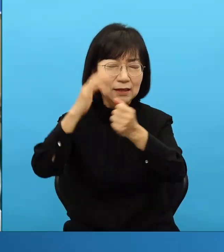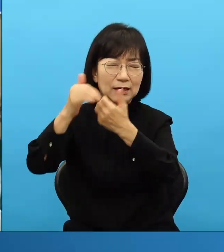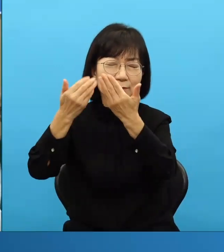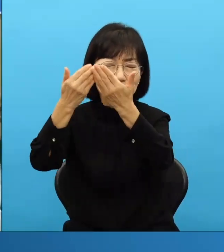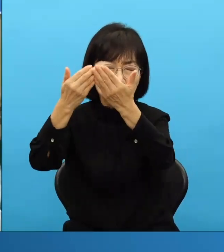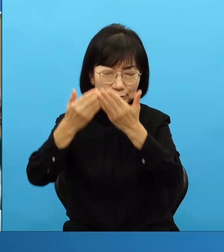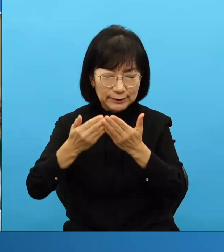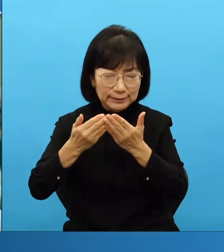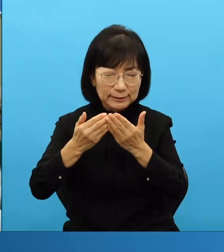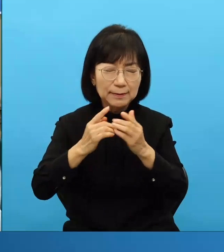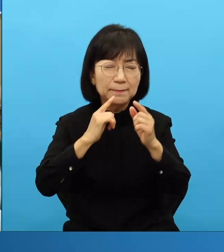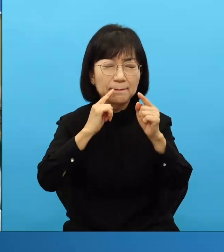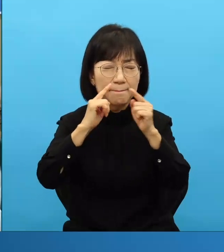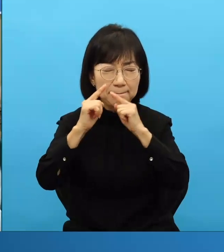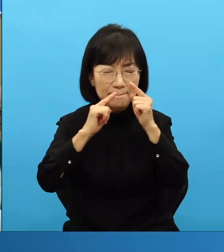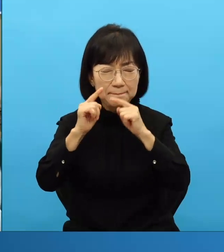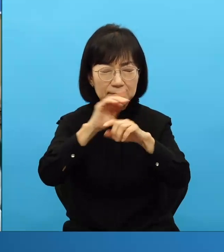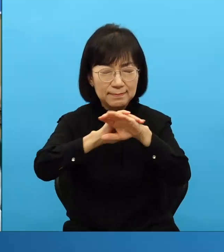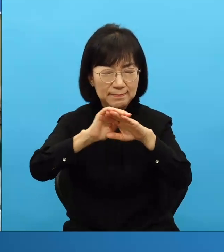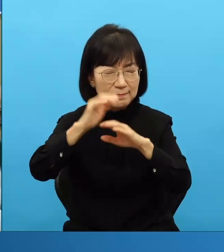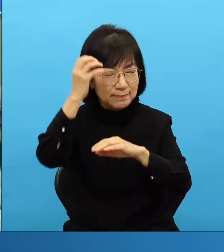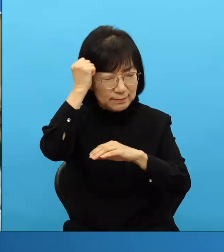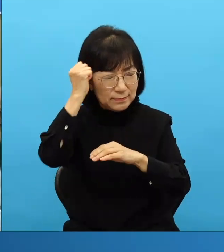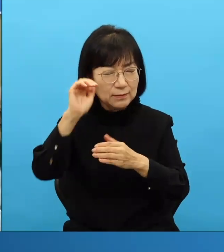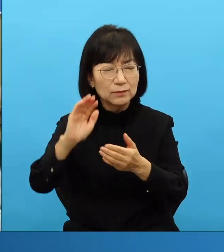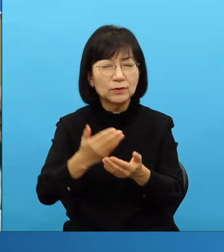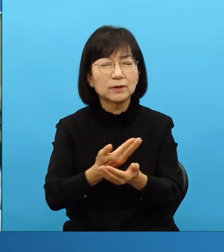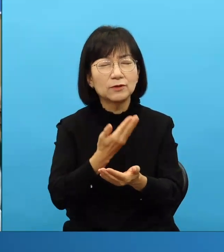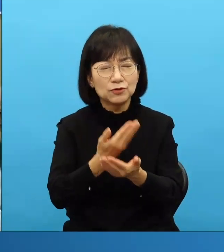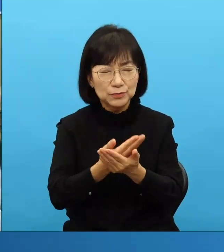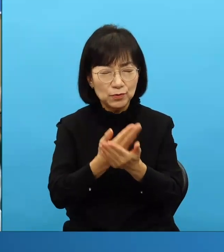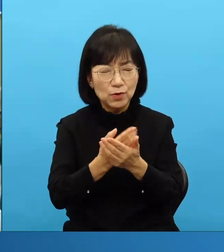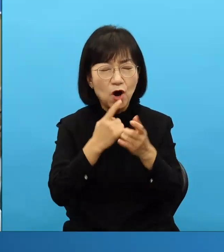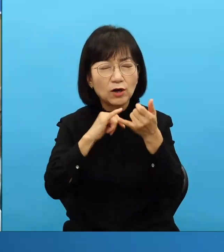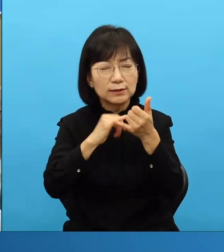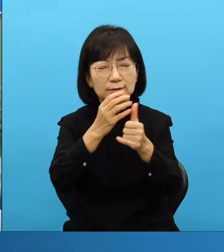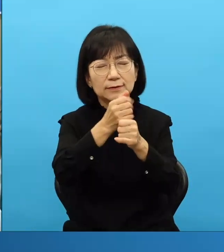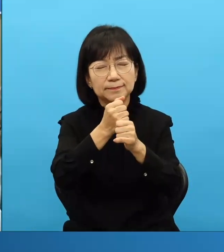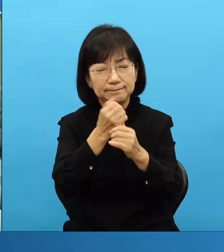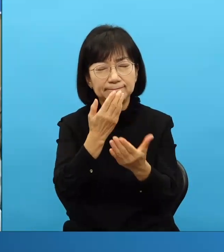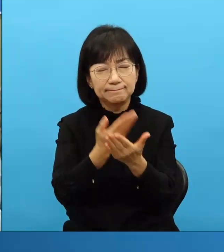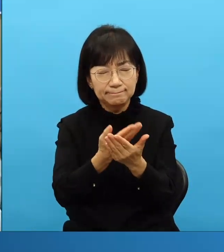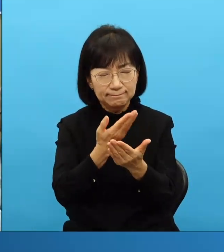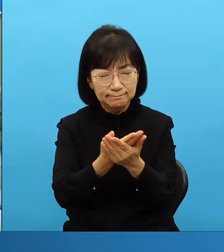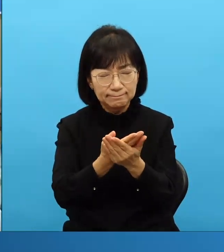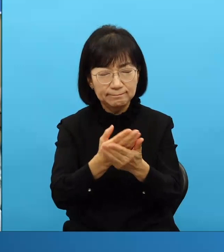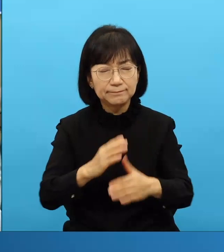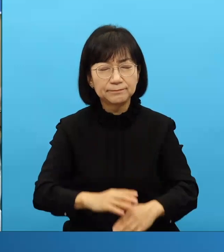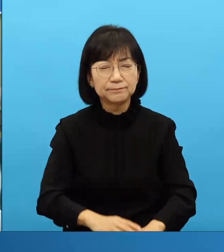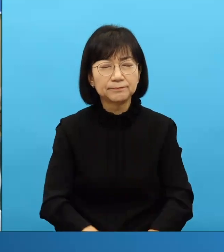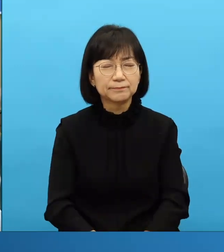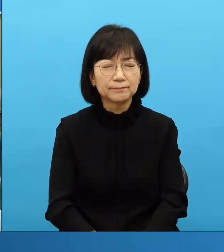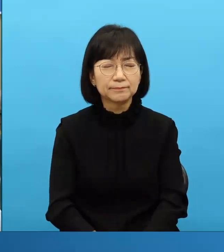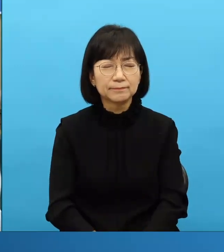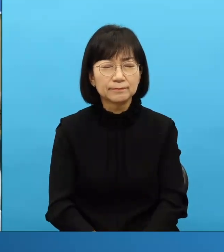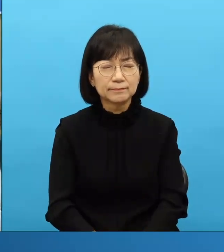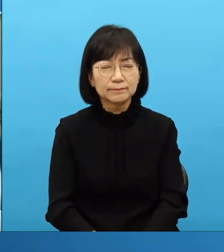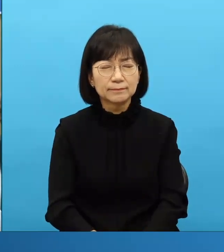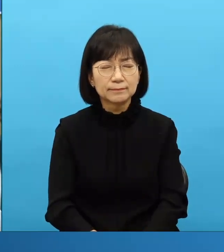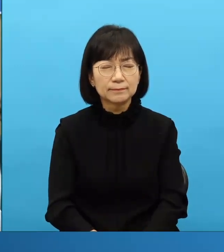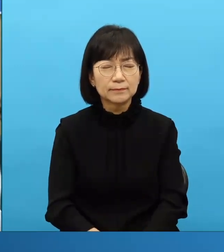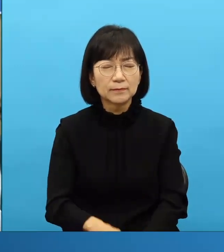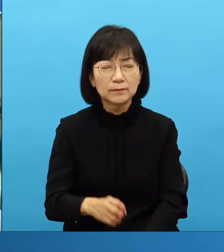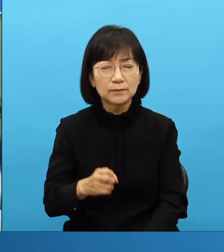power, wisdom, and strength given from the heavens above as we hear your voice through this worship. 이를 위해 나만의